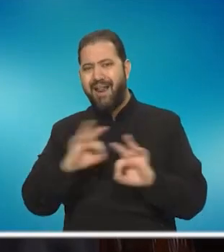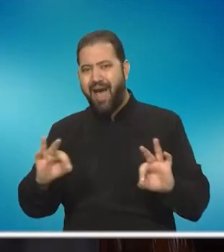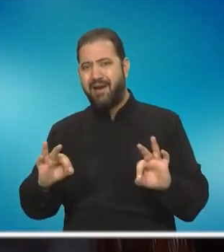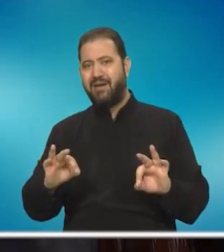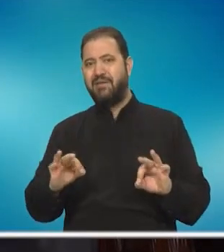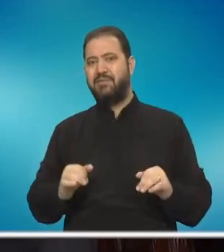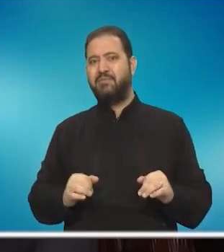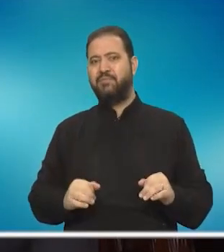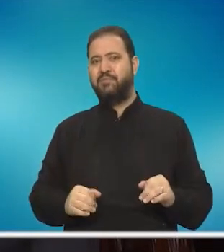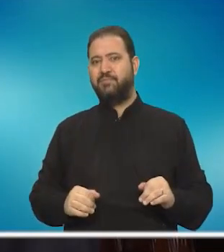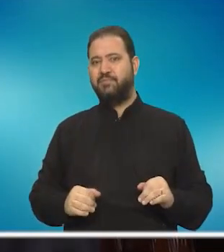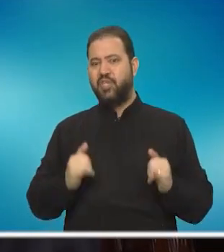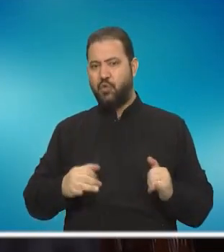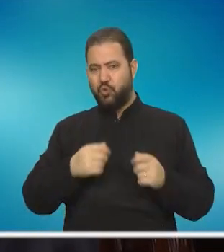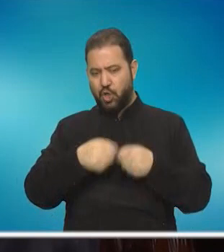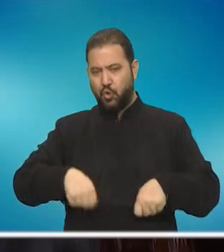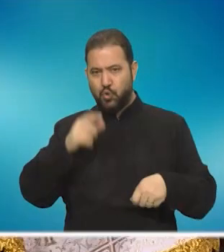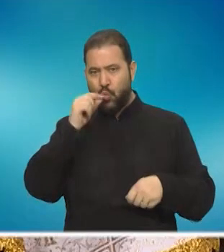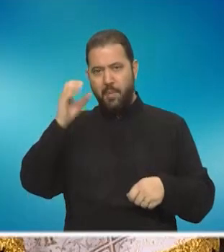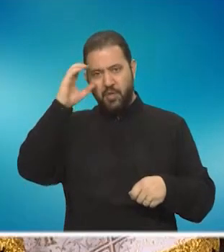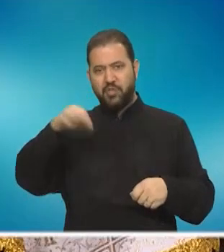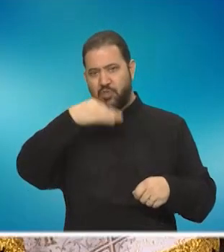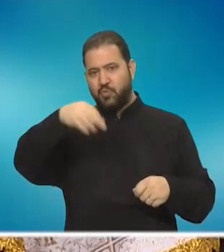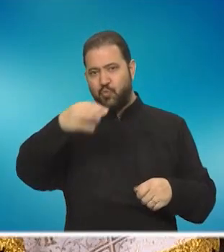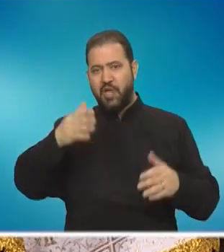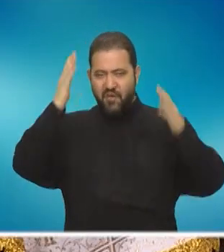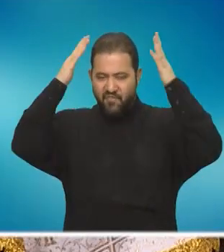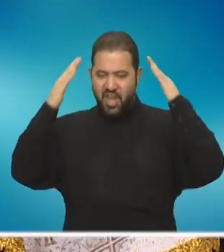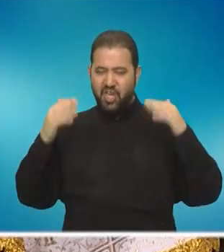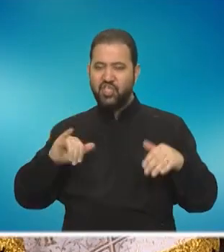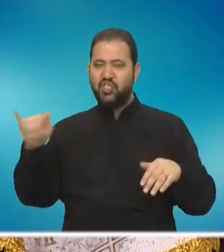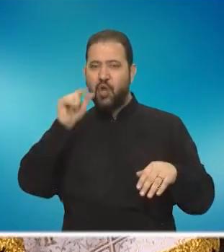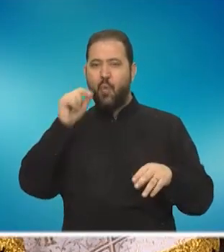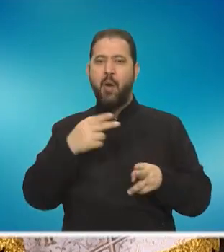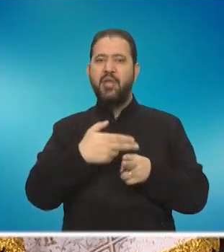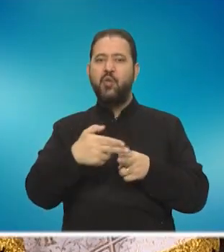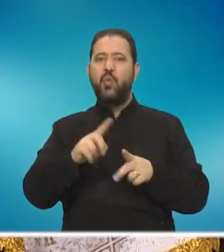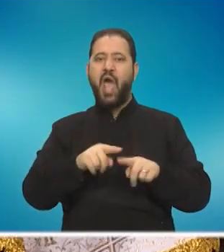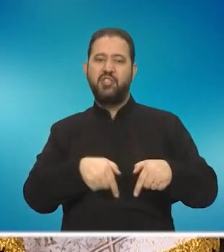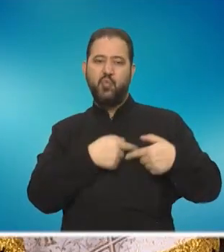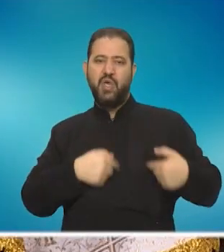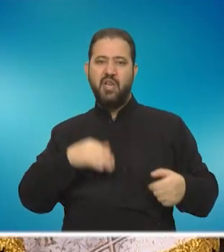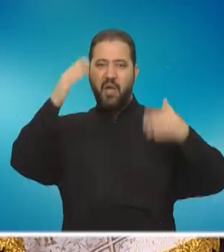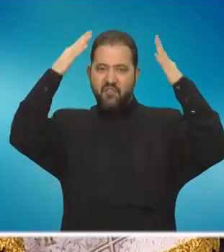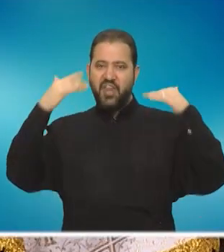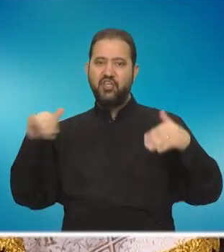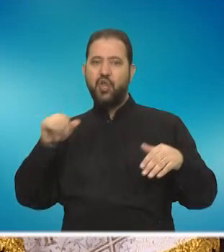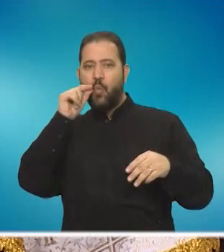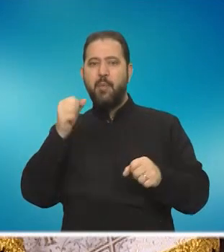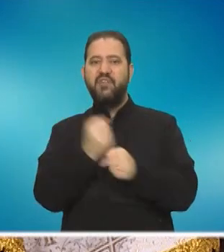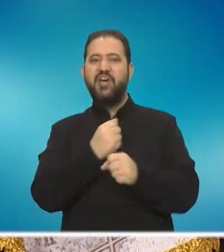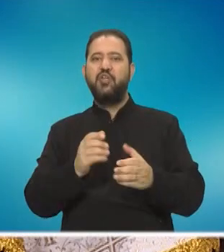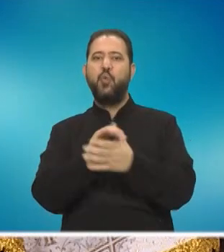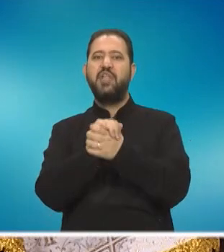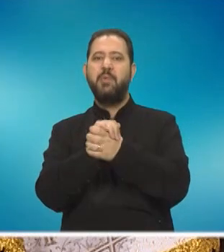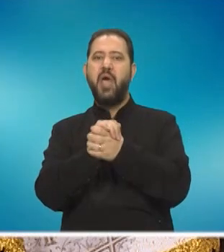și atunci iar credincioșii intonează cu toții: fericiți cei curați cu inima, fericiți făcătorii de pace, fericiți și